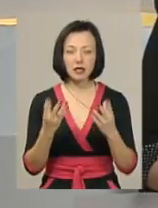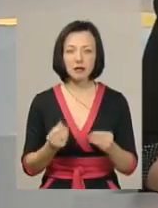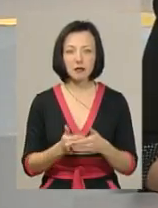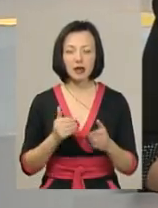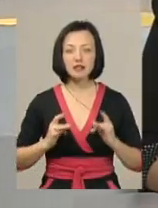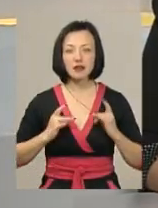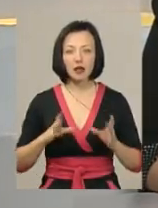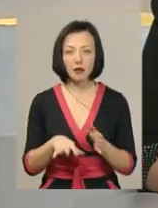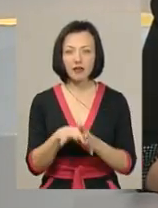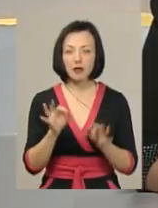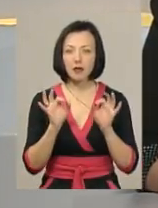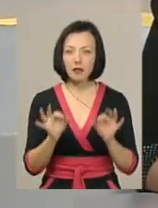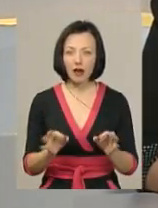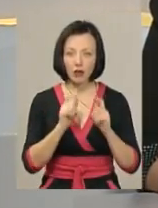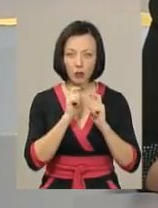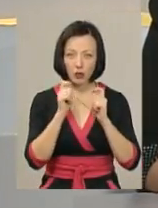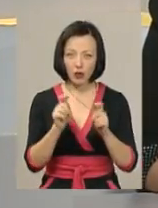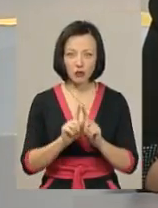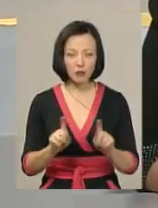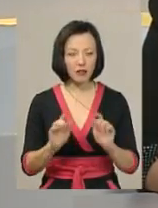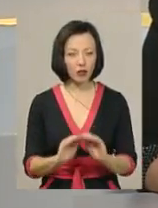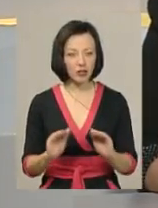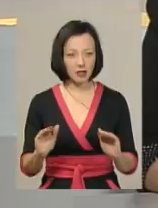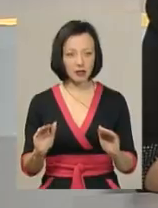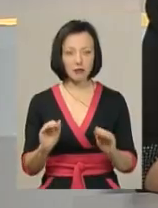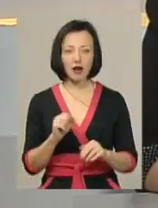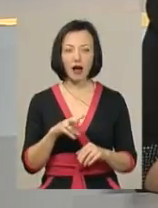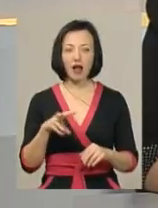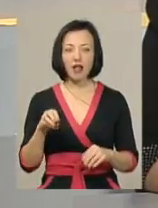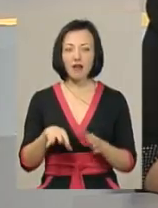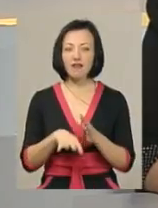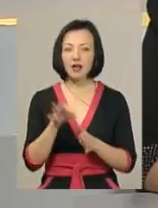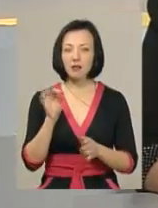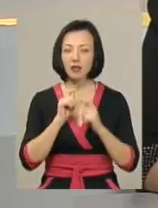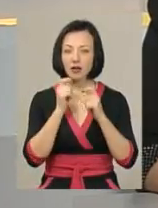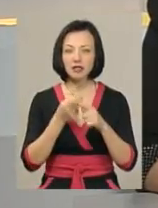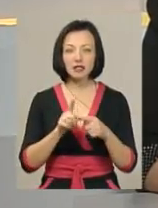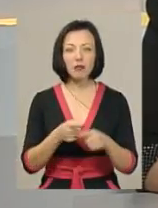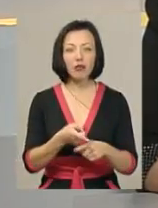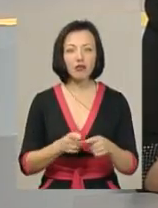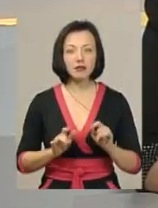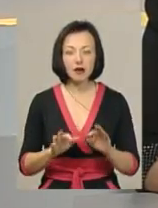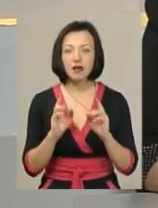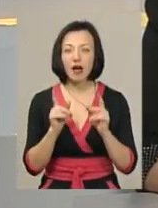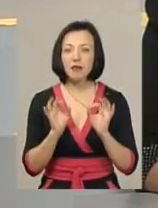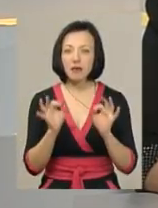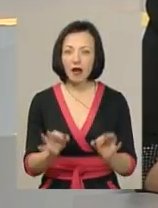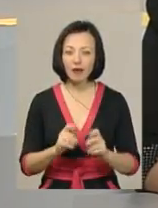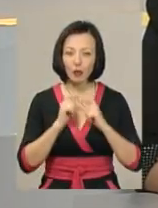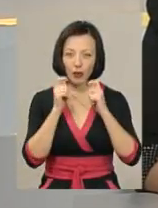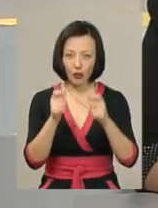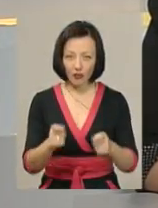святами вибрати правильно подарунок особливо діткам але вибрати подарунок - Це лише половина справи А як правильно його